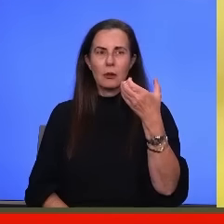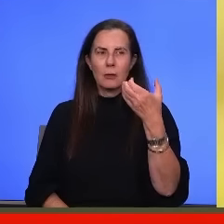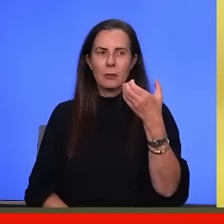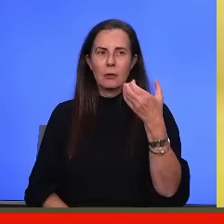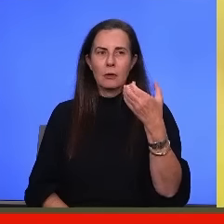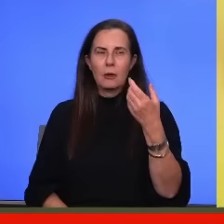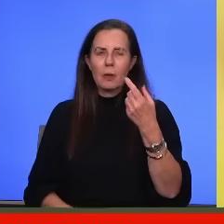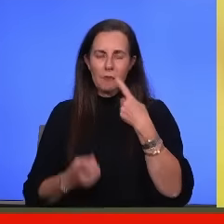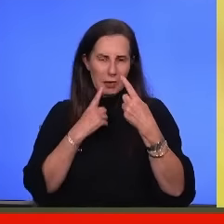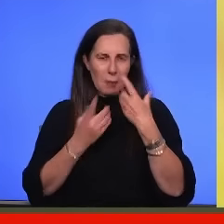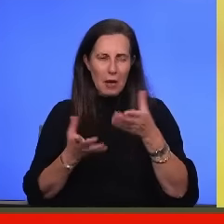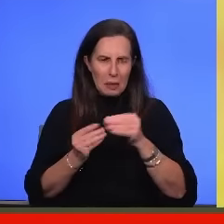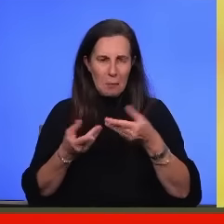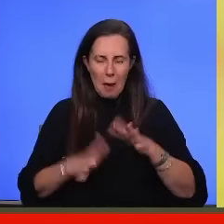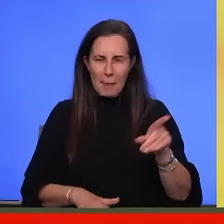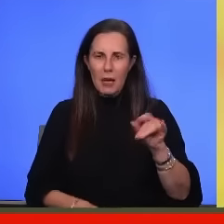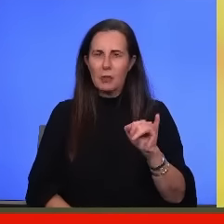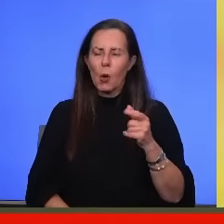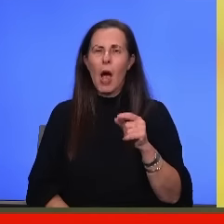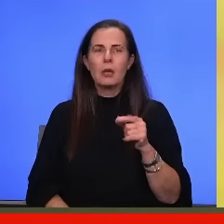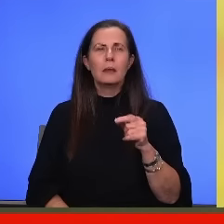הטלפון ודיברתי עם יוחאי,